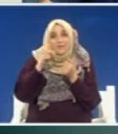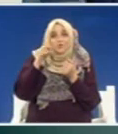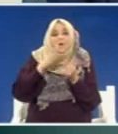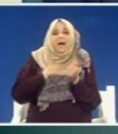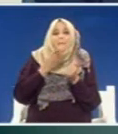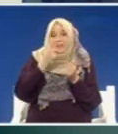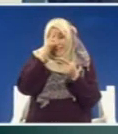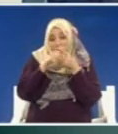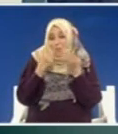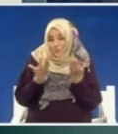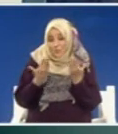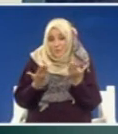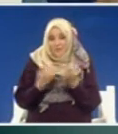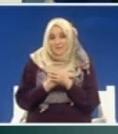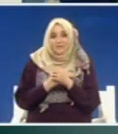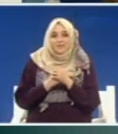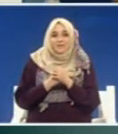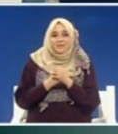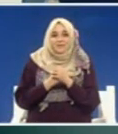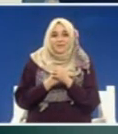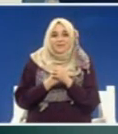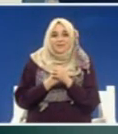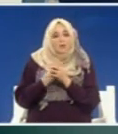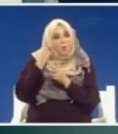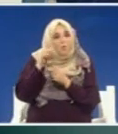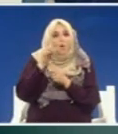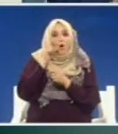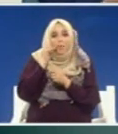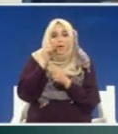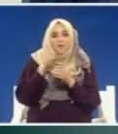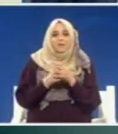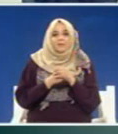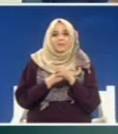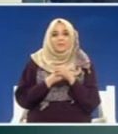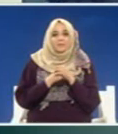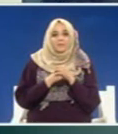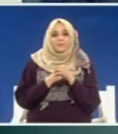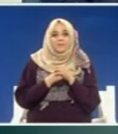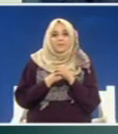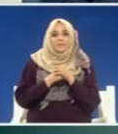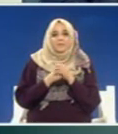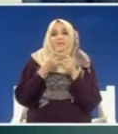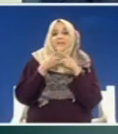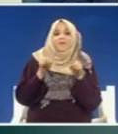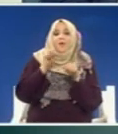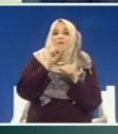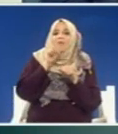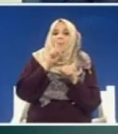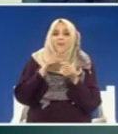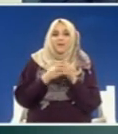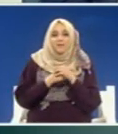بها. نعم. هذا الابتلاء بالنسبة للرجال. أيوة. بالنسبة للرجال الأمر يختلف عن النساء.